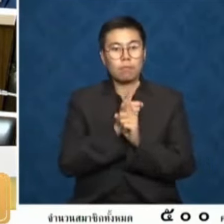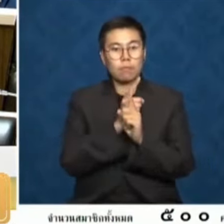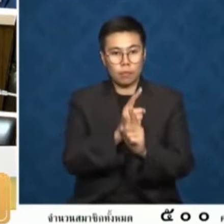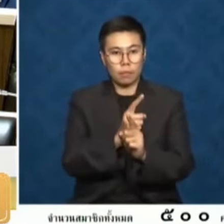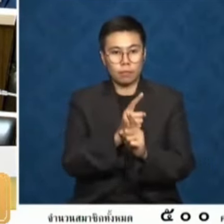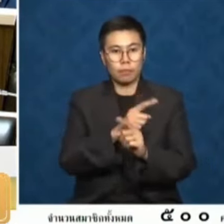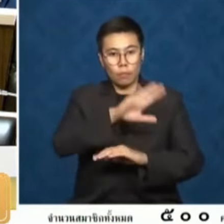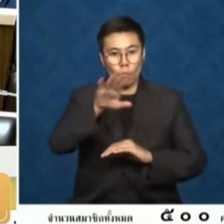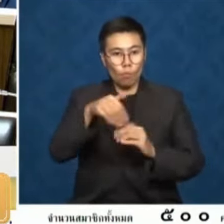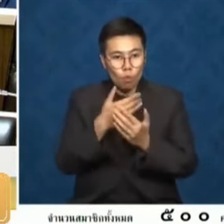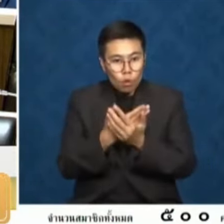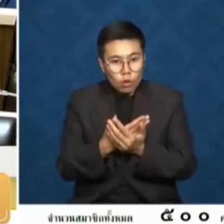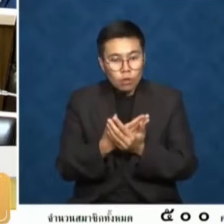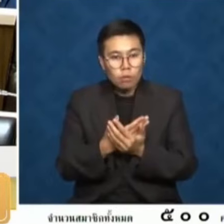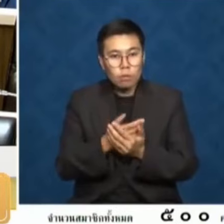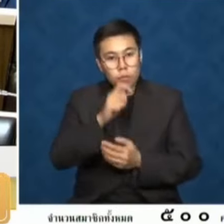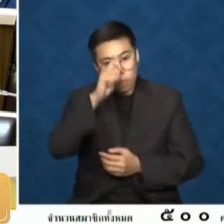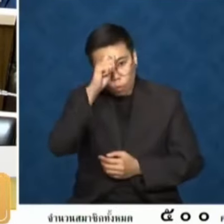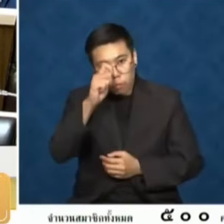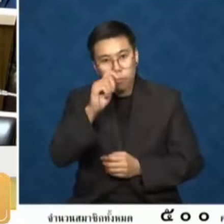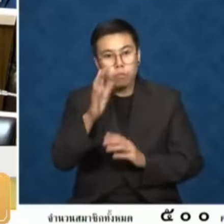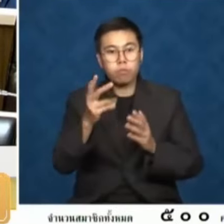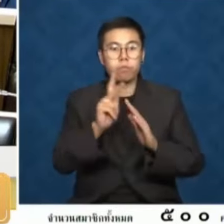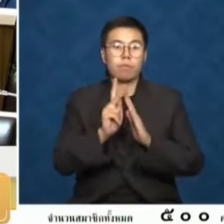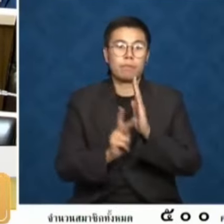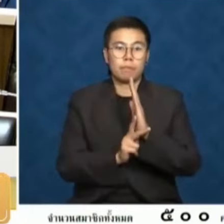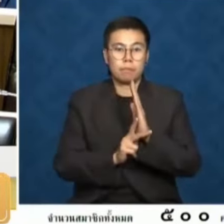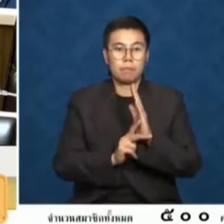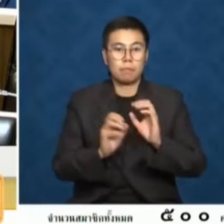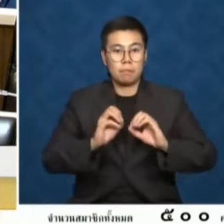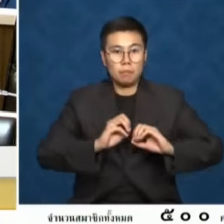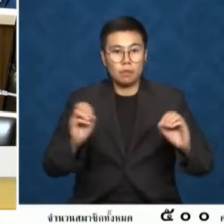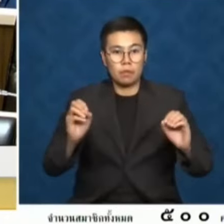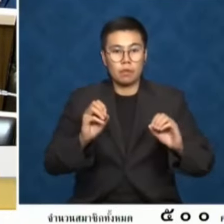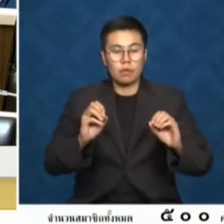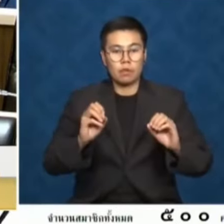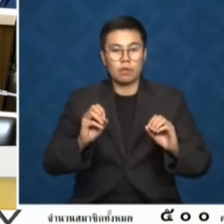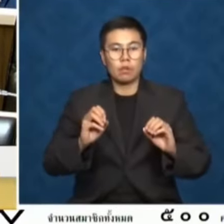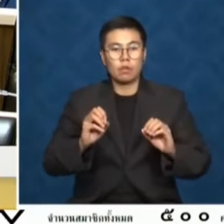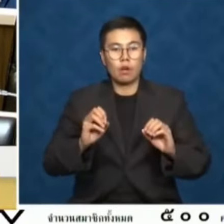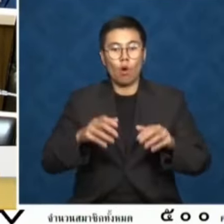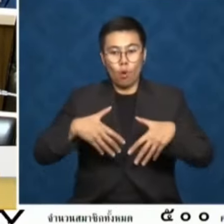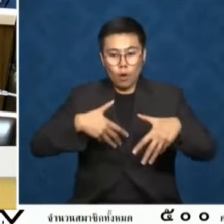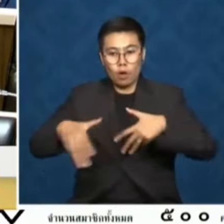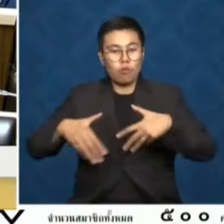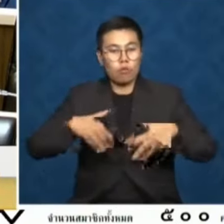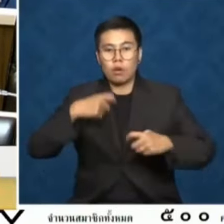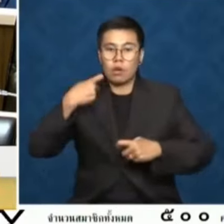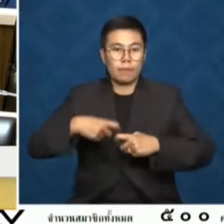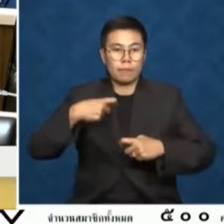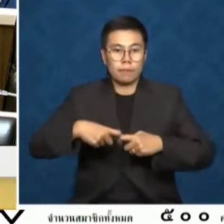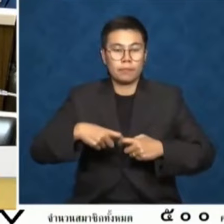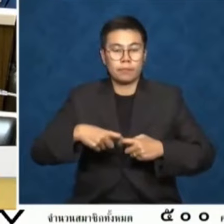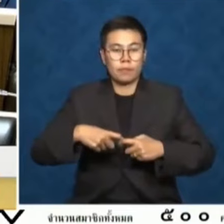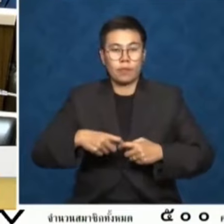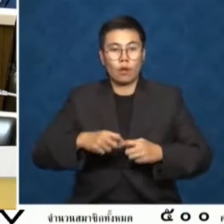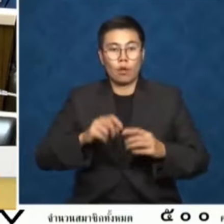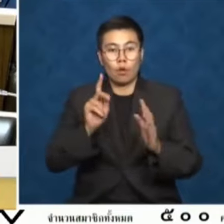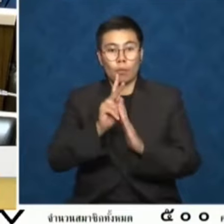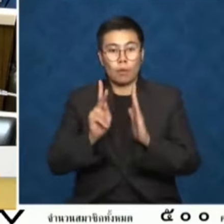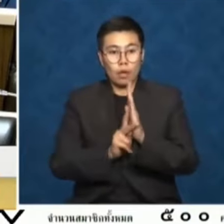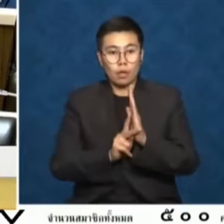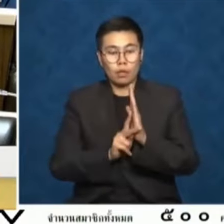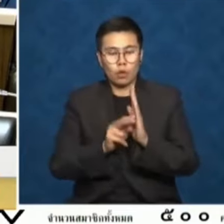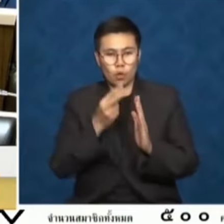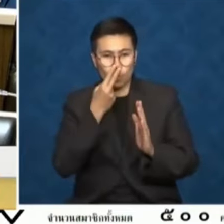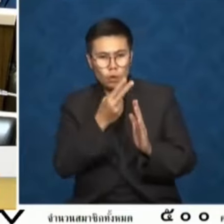ราไม่เคารพกฎหมายสังคมเราจะอยู่ได้อย่างไรครับท่านประธาน แม้ว่ากฎหมายใดๆที่เราเห็นว่าไม่